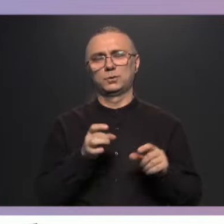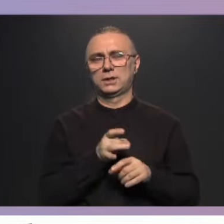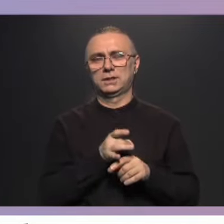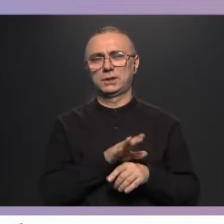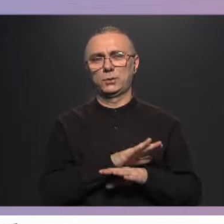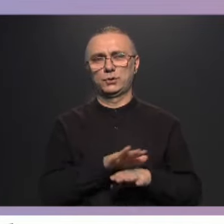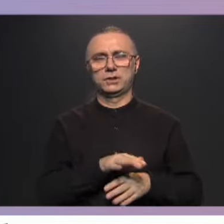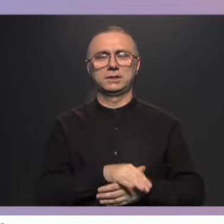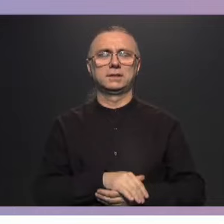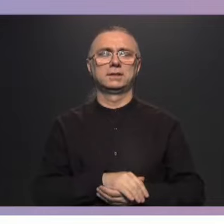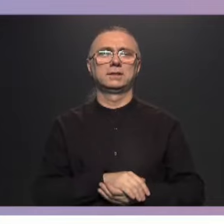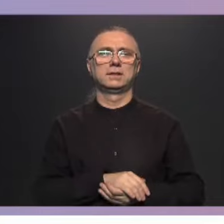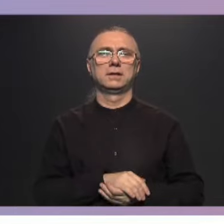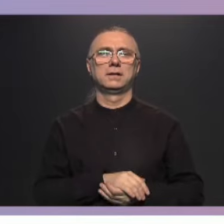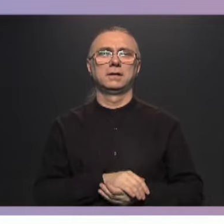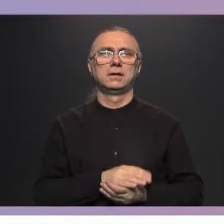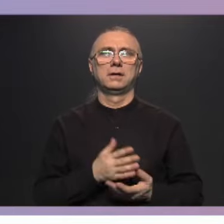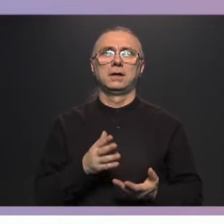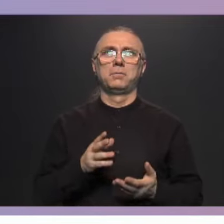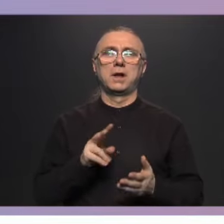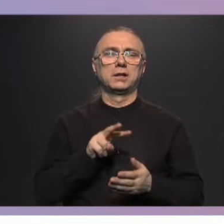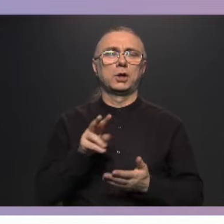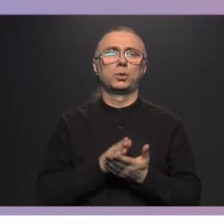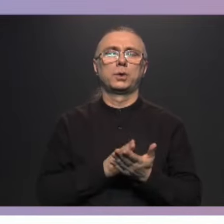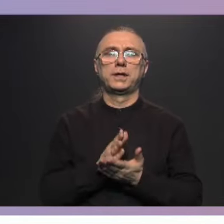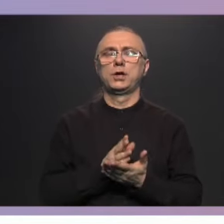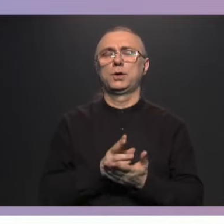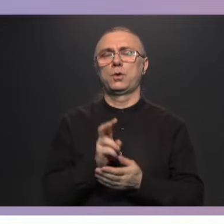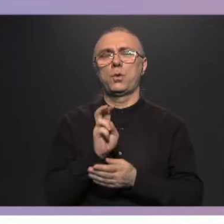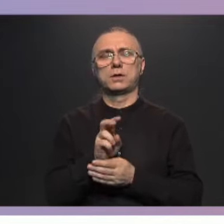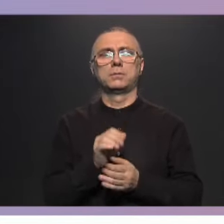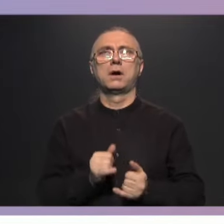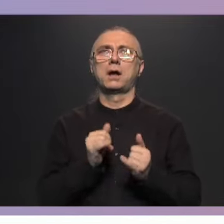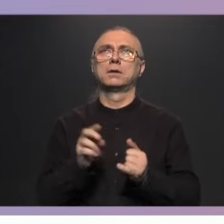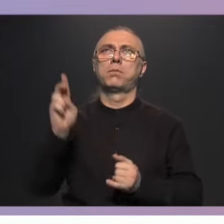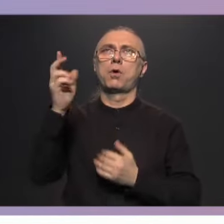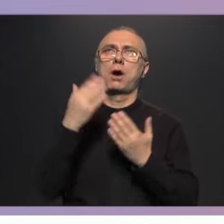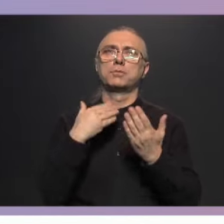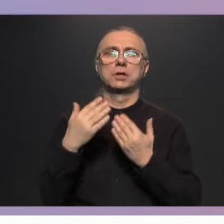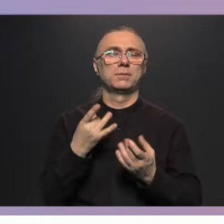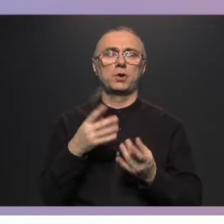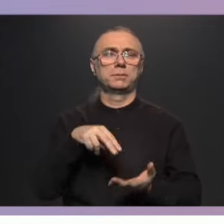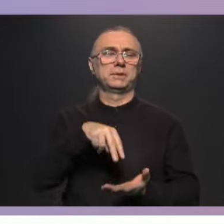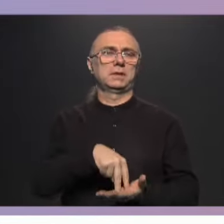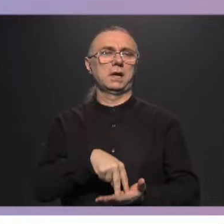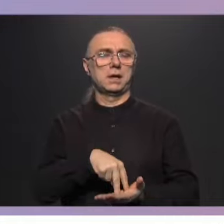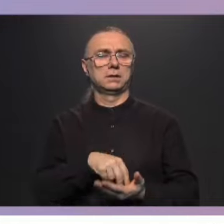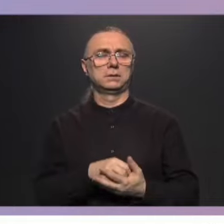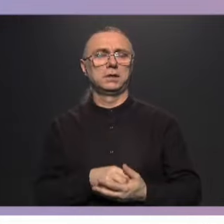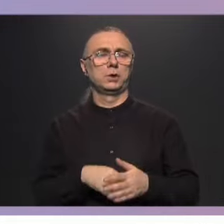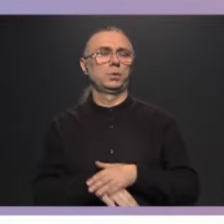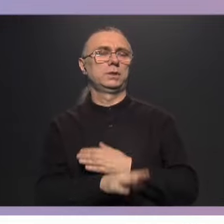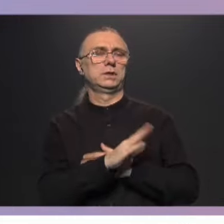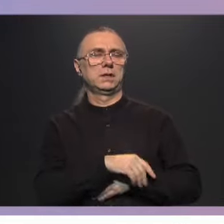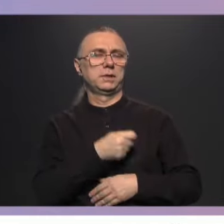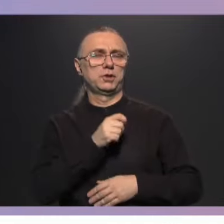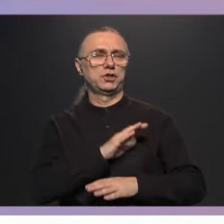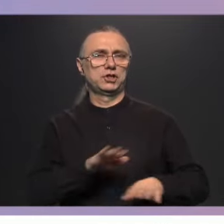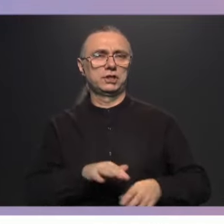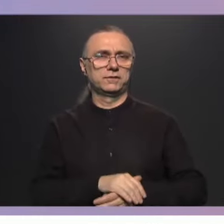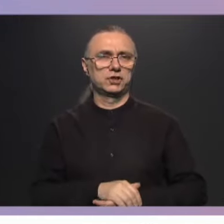ходить исключительно ради Бога общения. Ради того, чтобы помолиться. И не просто постоять, а потом уйти, не причастившись.